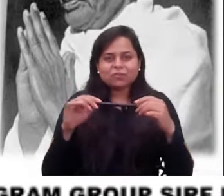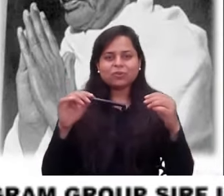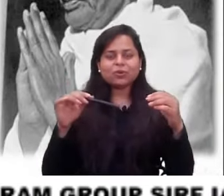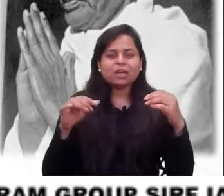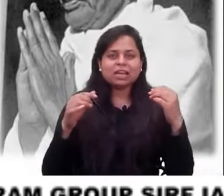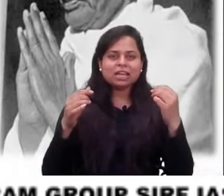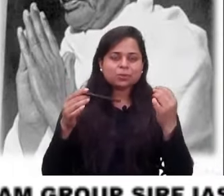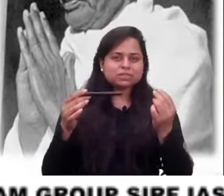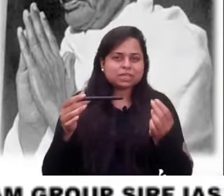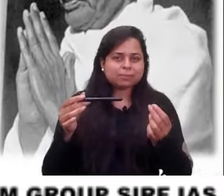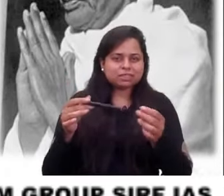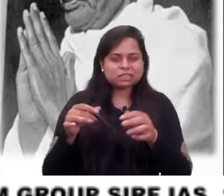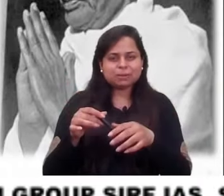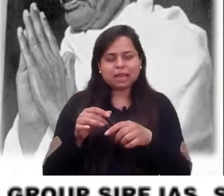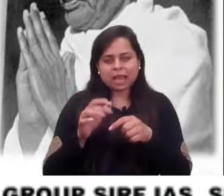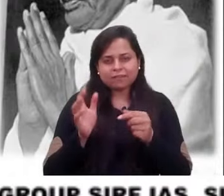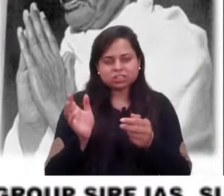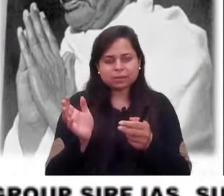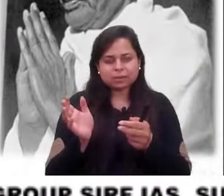वह